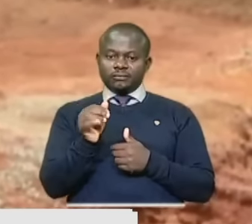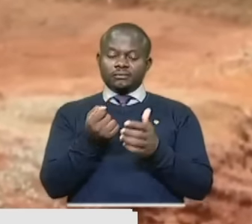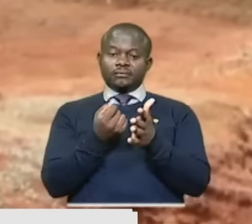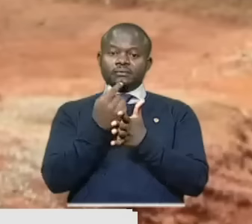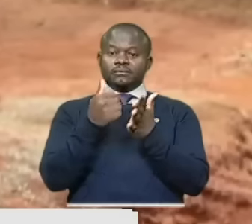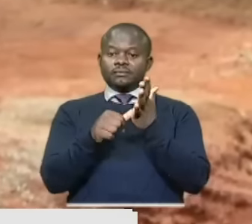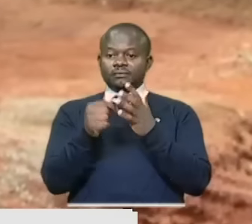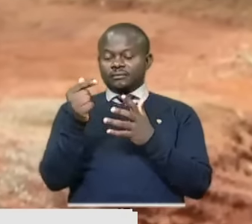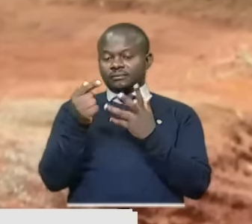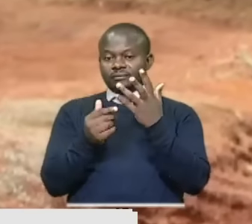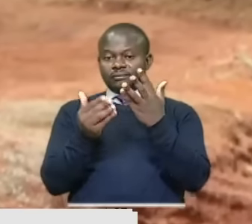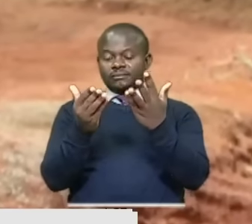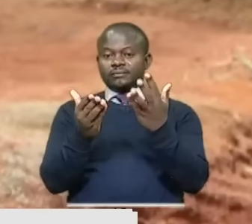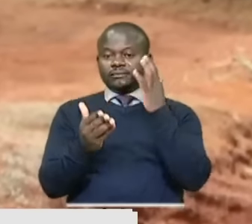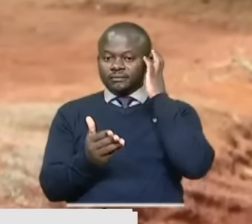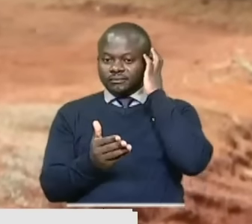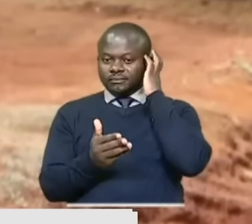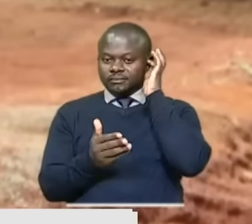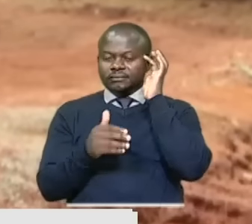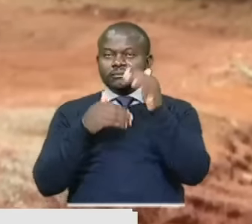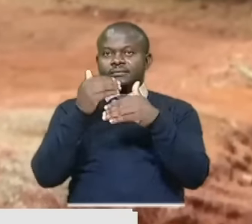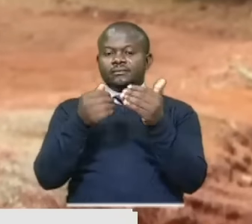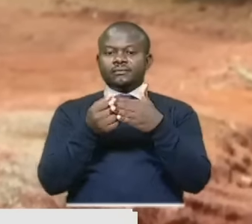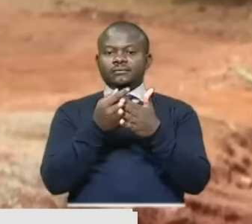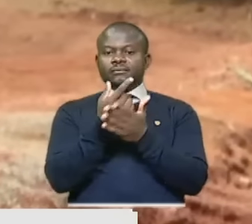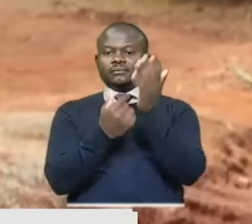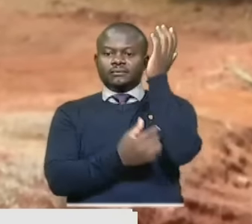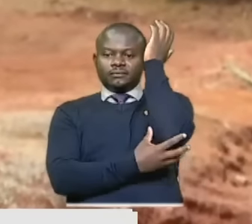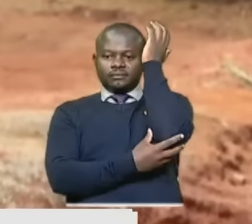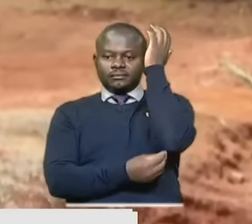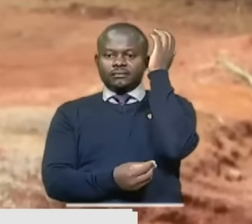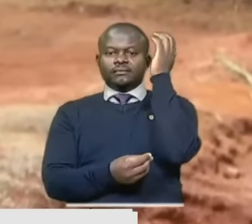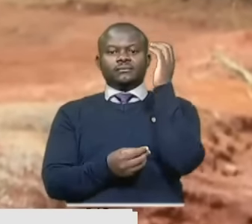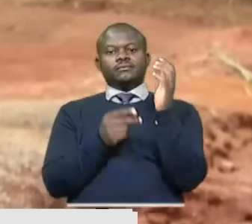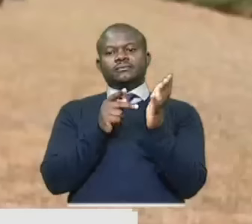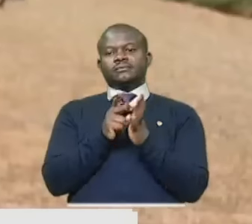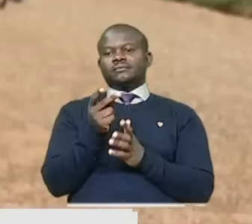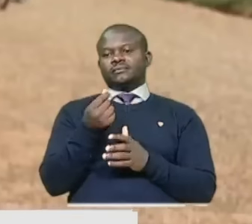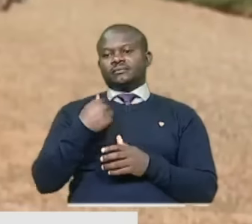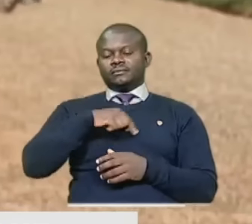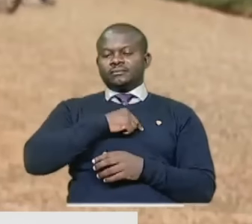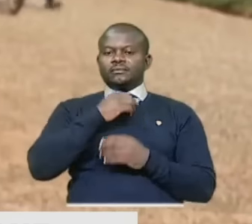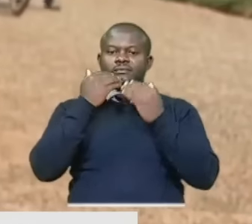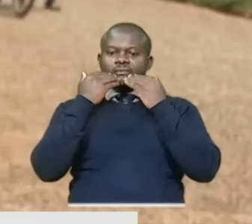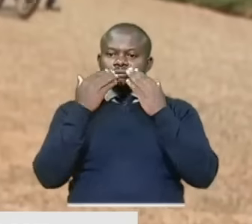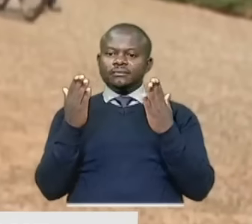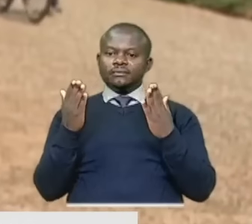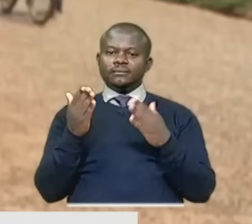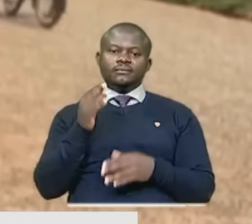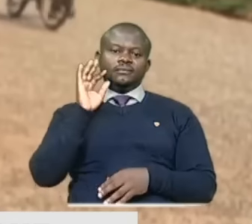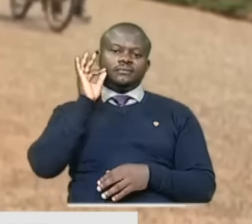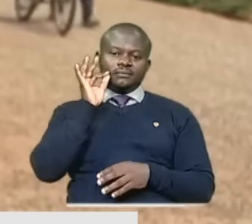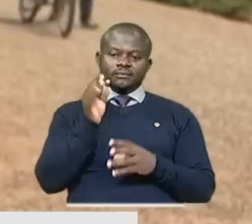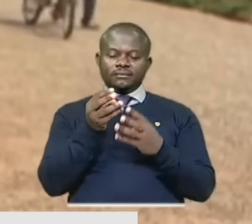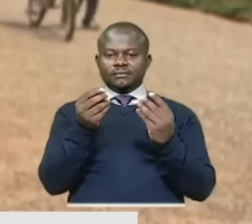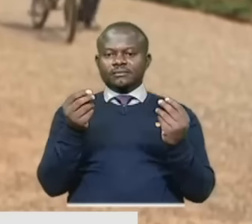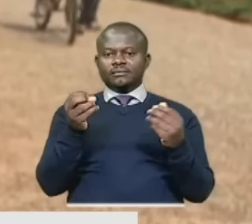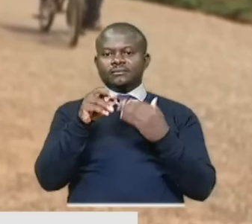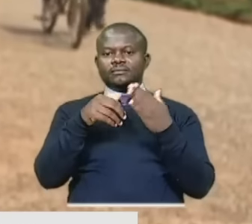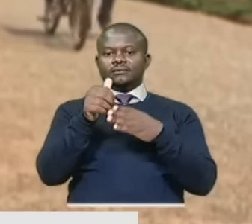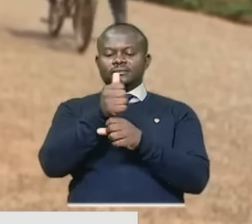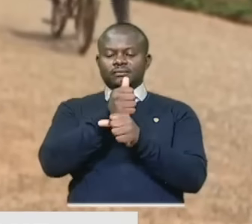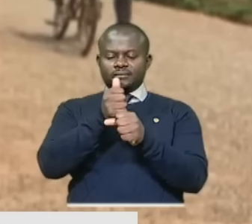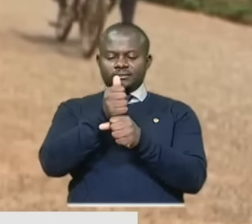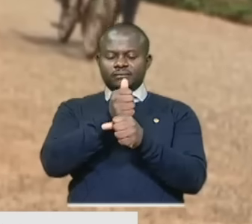banteje isuri ubundi banteza n'ubukene ntibatwishyura amafaranga yayo ibyo izo mbuto zangijwe cyangwa izo kawa cyangwa